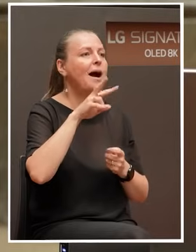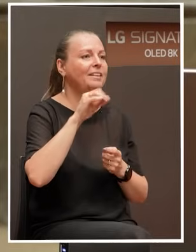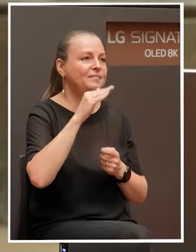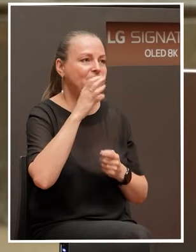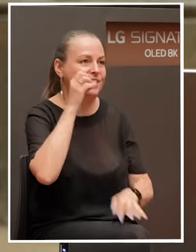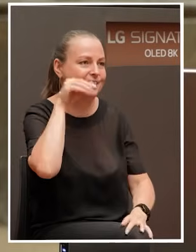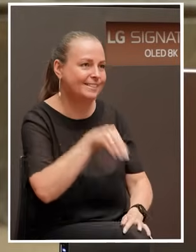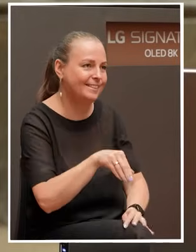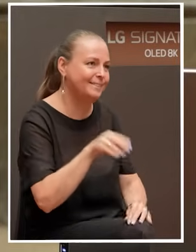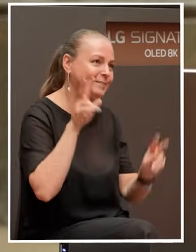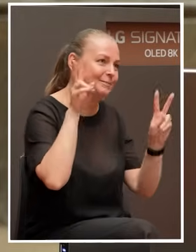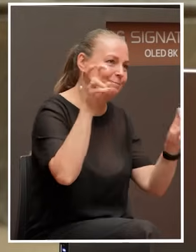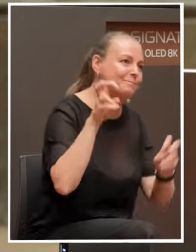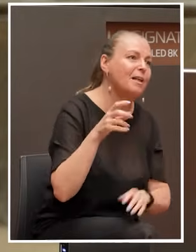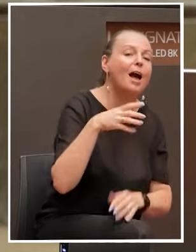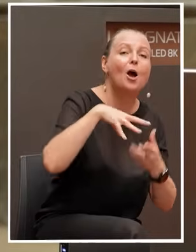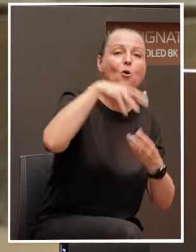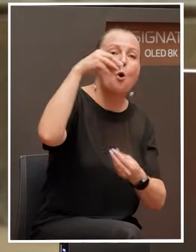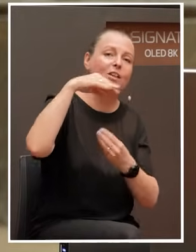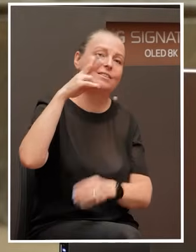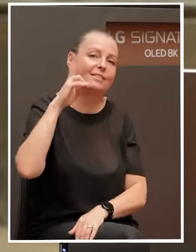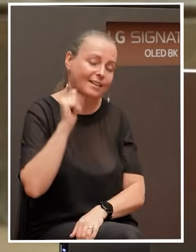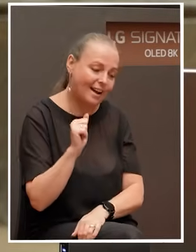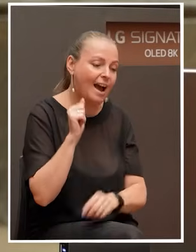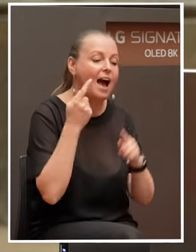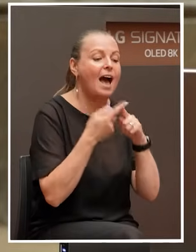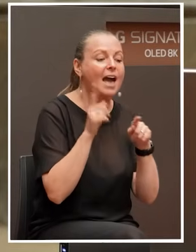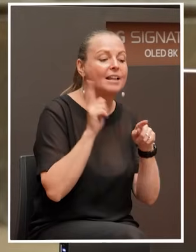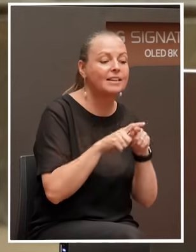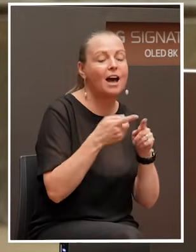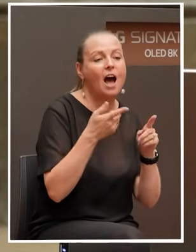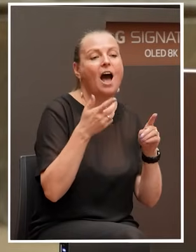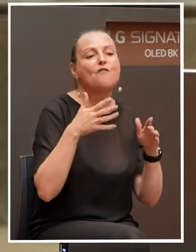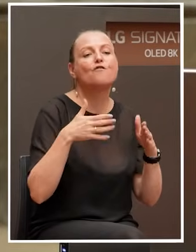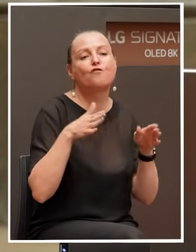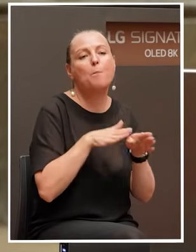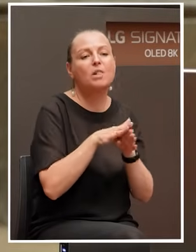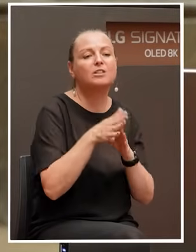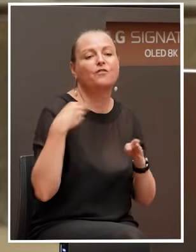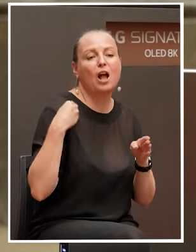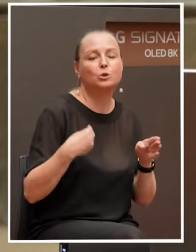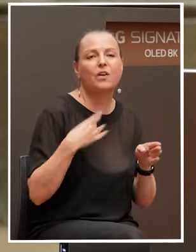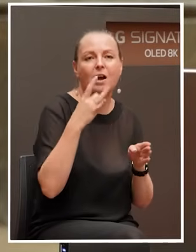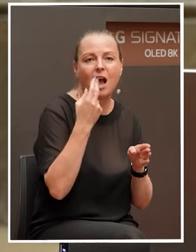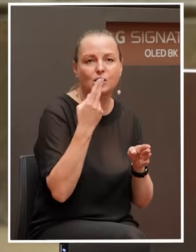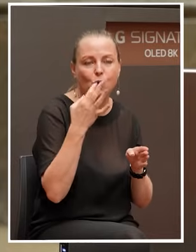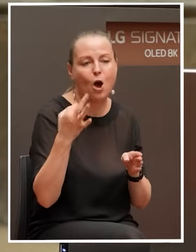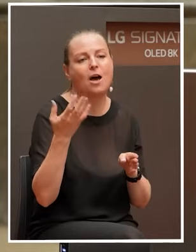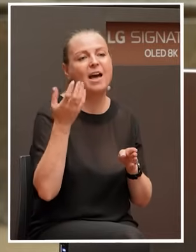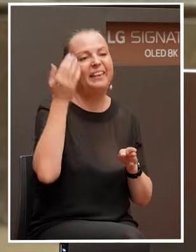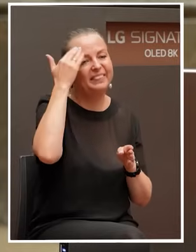Готика – это французское изобретение, это воплощение французского рацио, французского интеллекта, французского